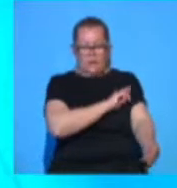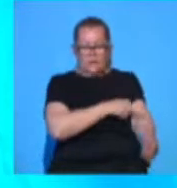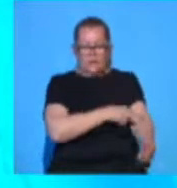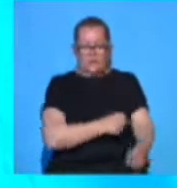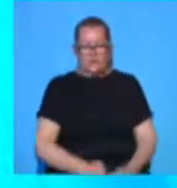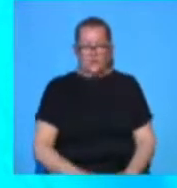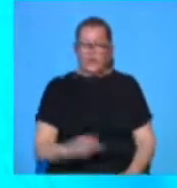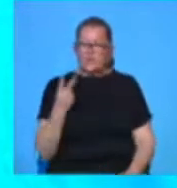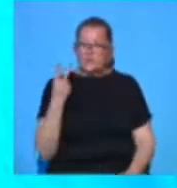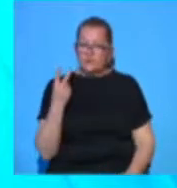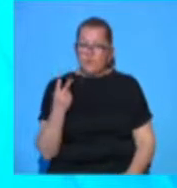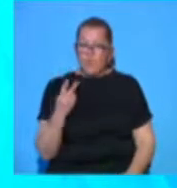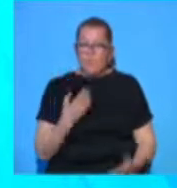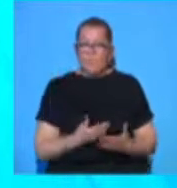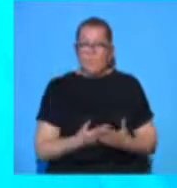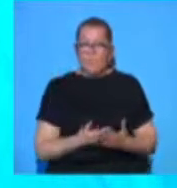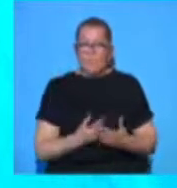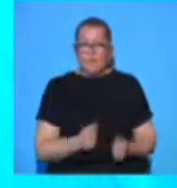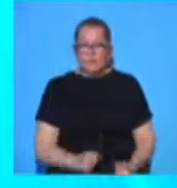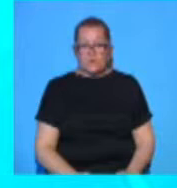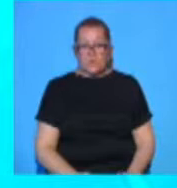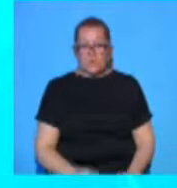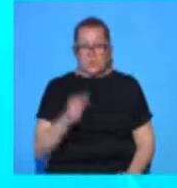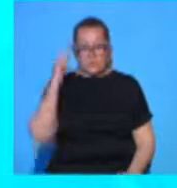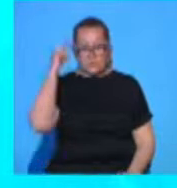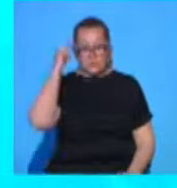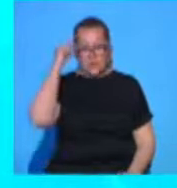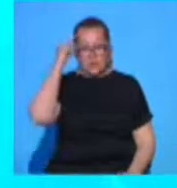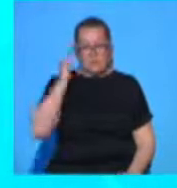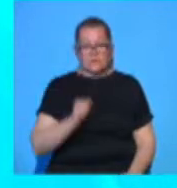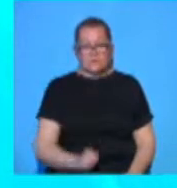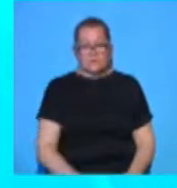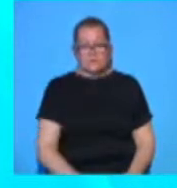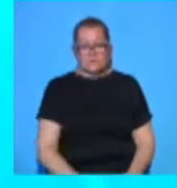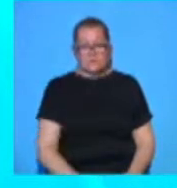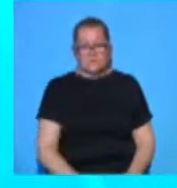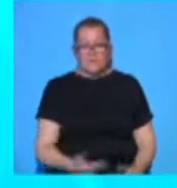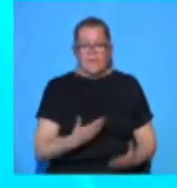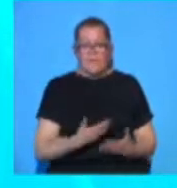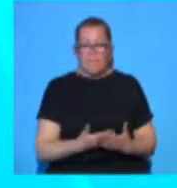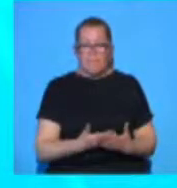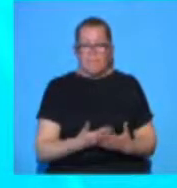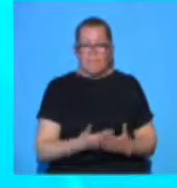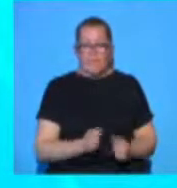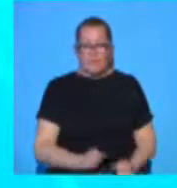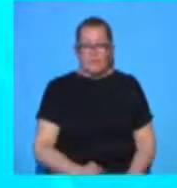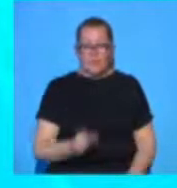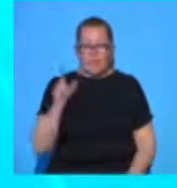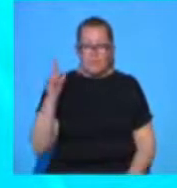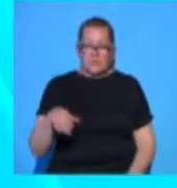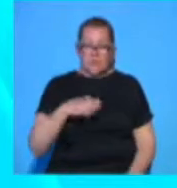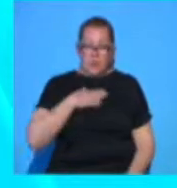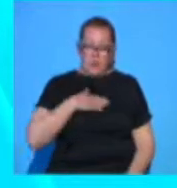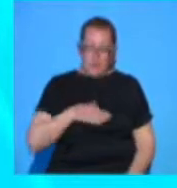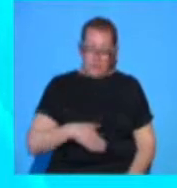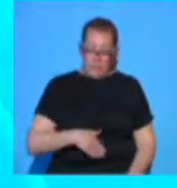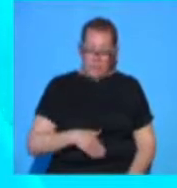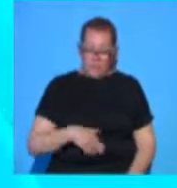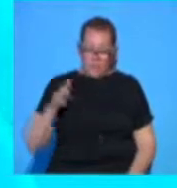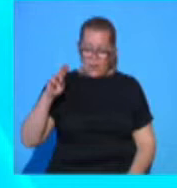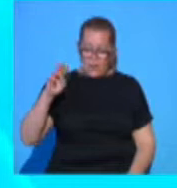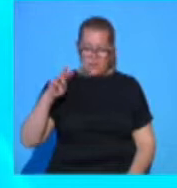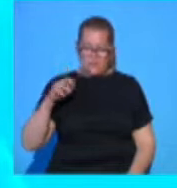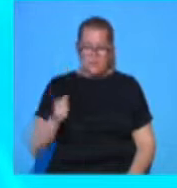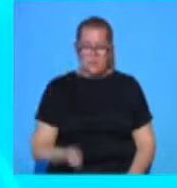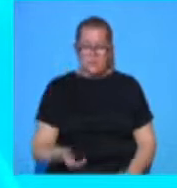Potrivit autorităților, cel puțin două criterii au fost luate în calcul la stabilirea acestei decizii: interesul populației și